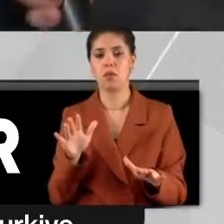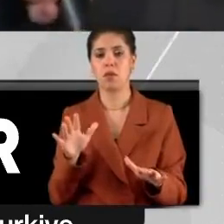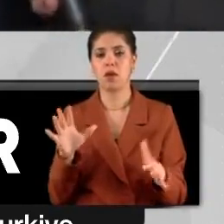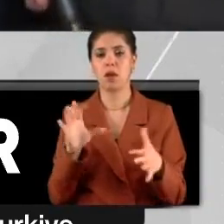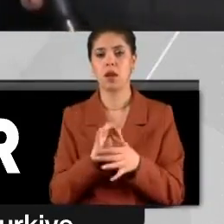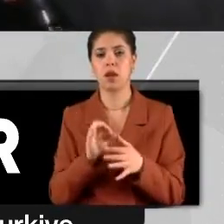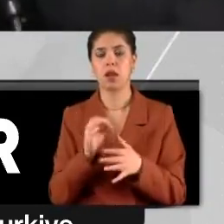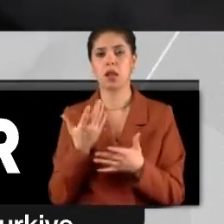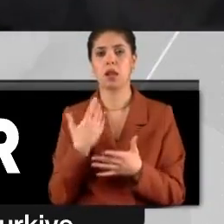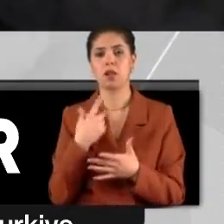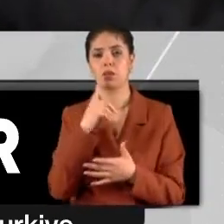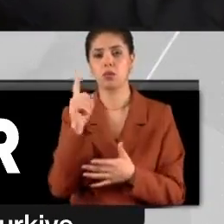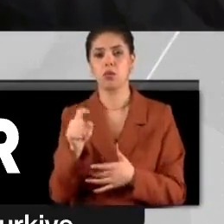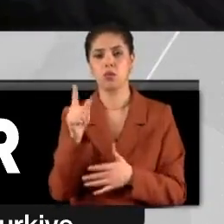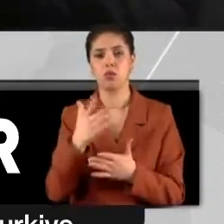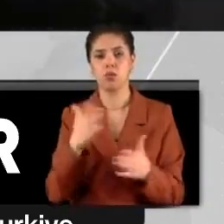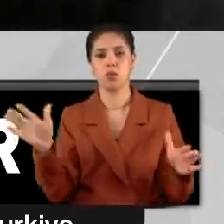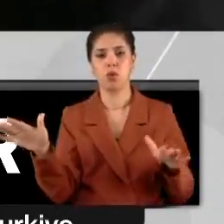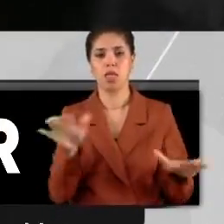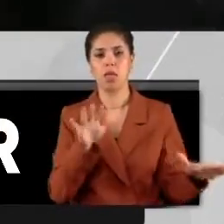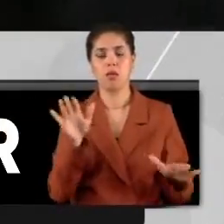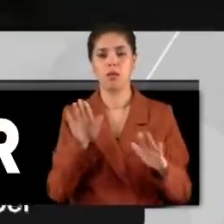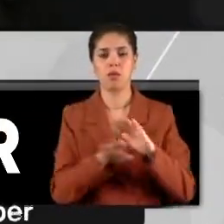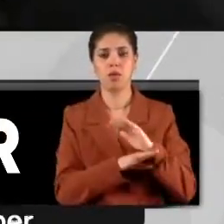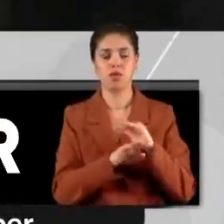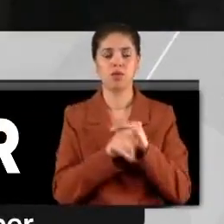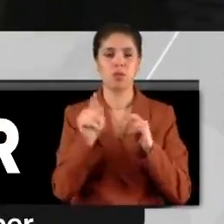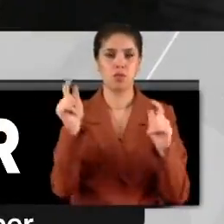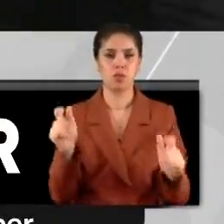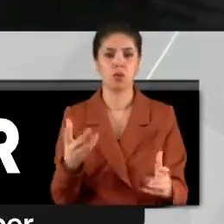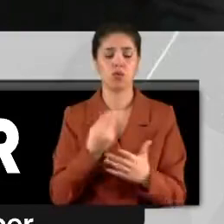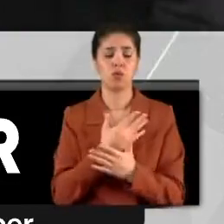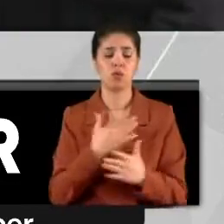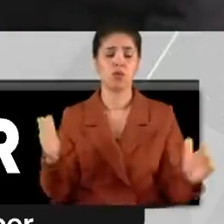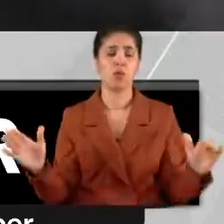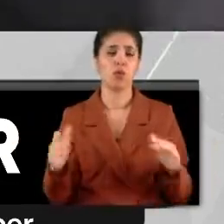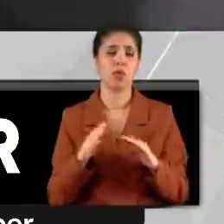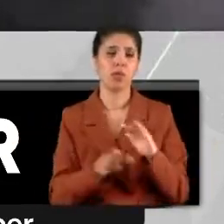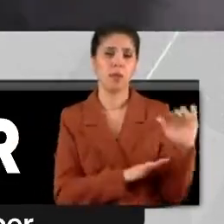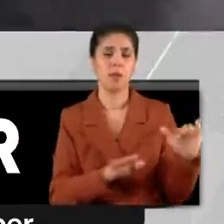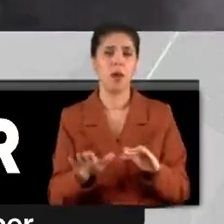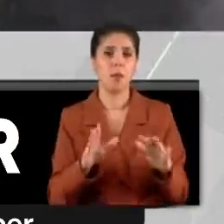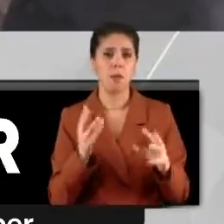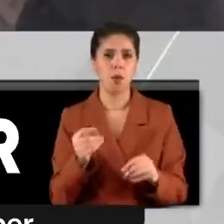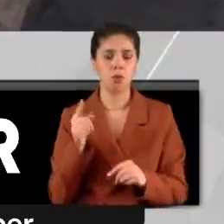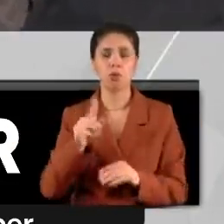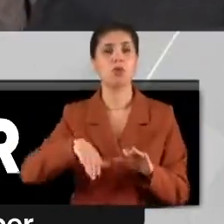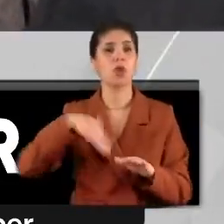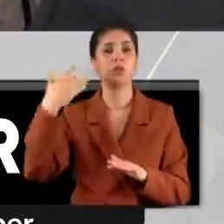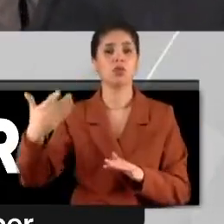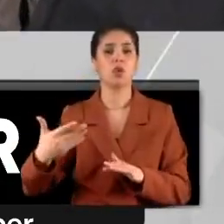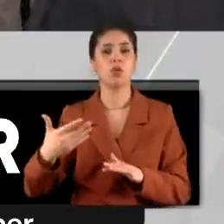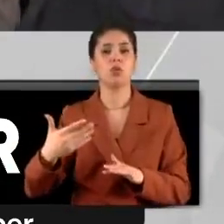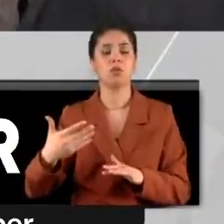çok girmeyelim. Burası zaten büyük depremi yaşadı. Büyük bir deprem yaşadı. Çok çok büyük bir deprem yaşadı. Ama bundan sonra